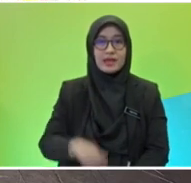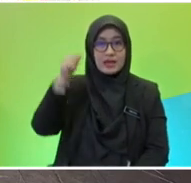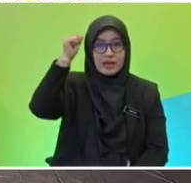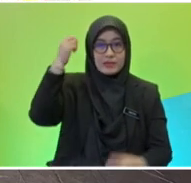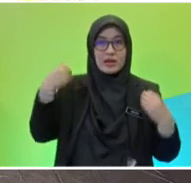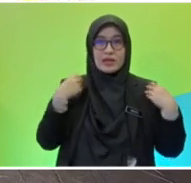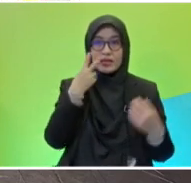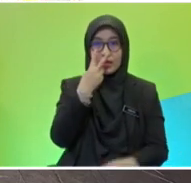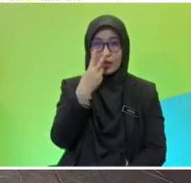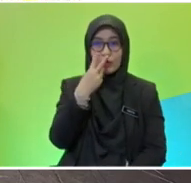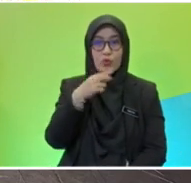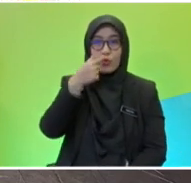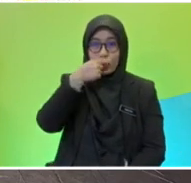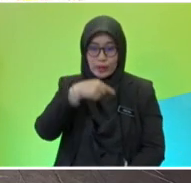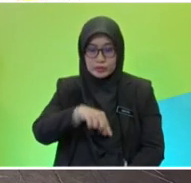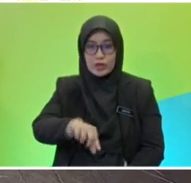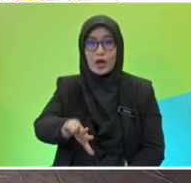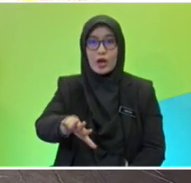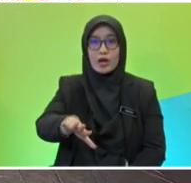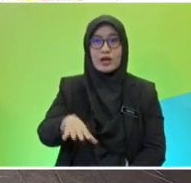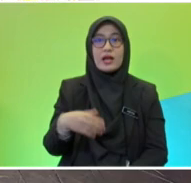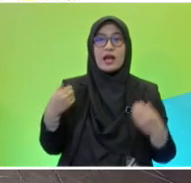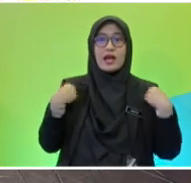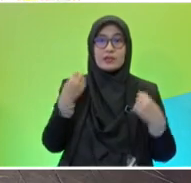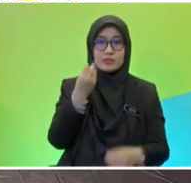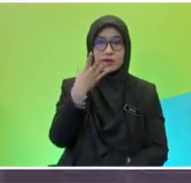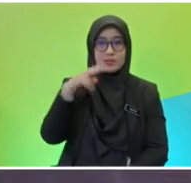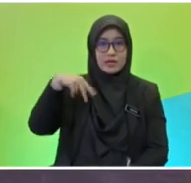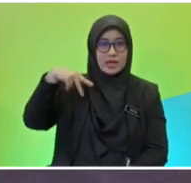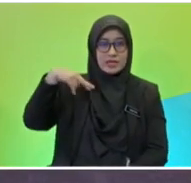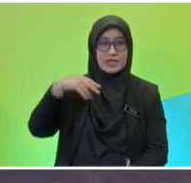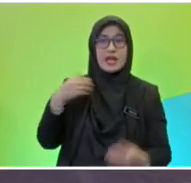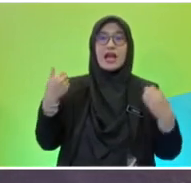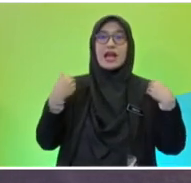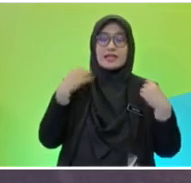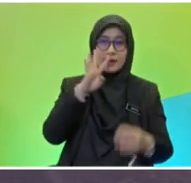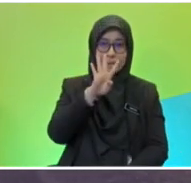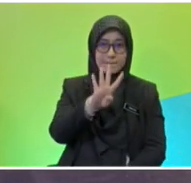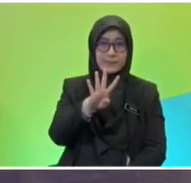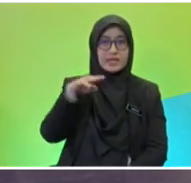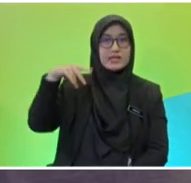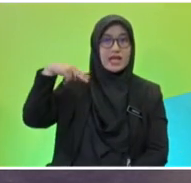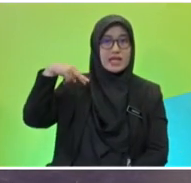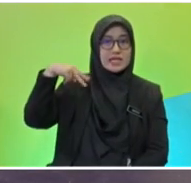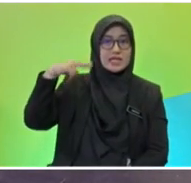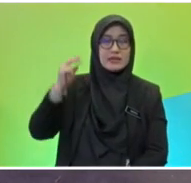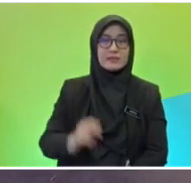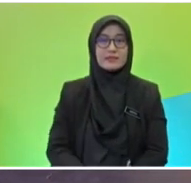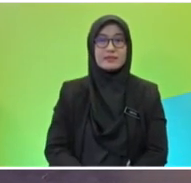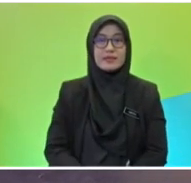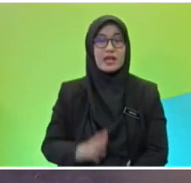tengok gajah tak situ? Gajah. Ini cikgu. Berapa kakinya? Ada 4. Ada 4 kakinya. Nanti kan